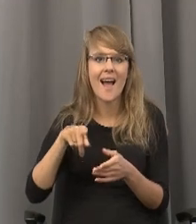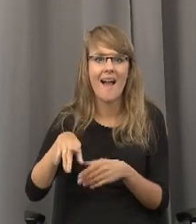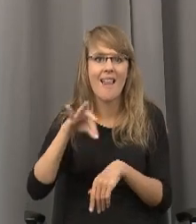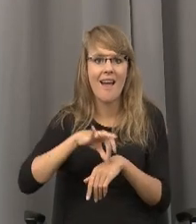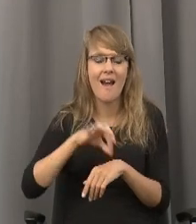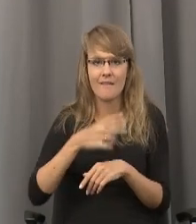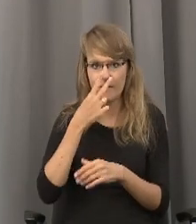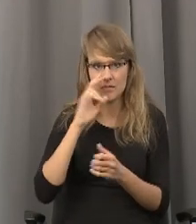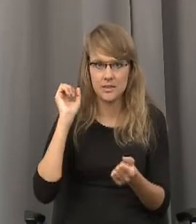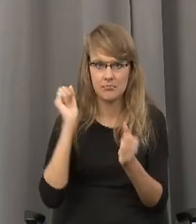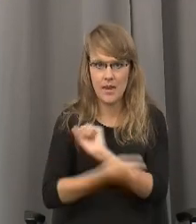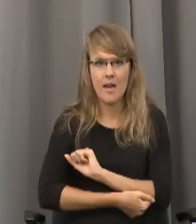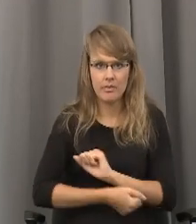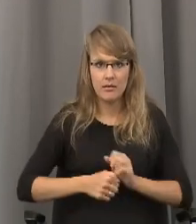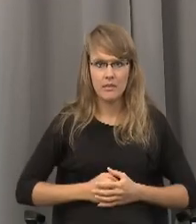Wśród tego